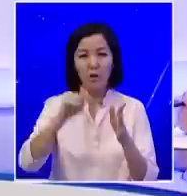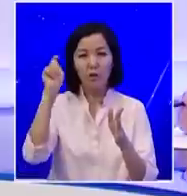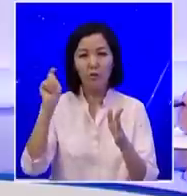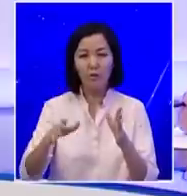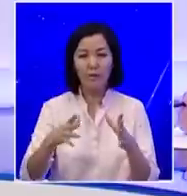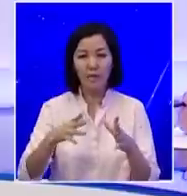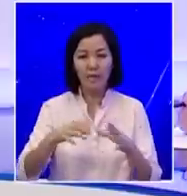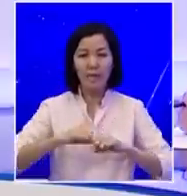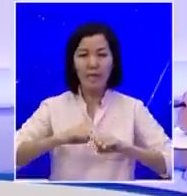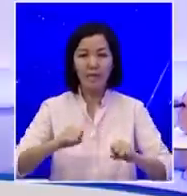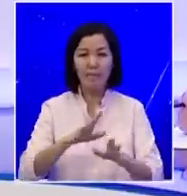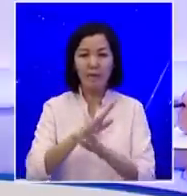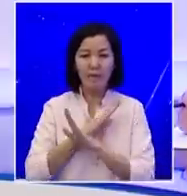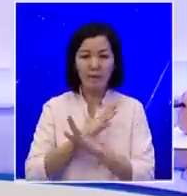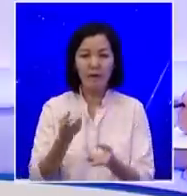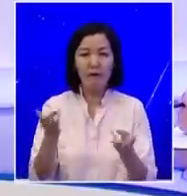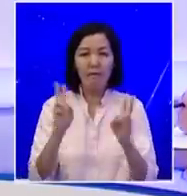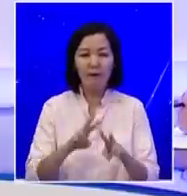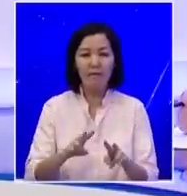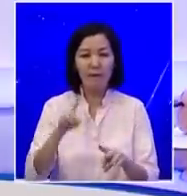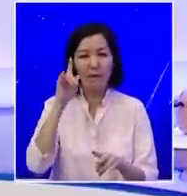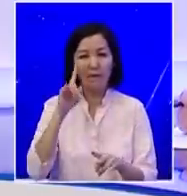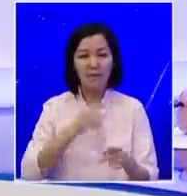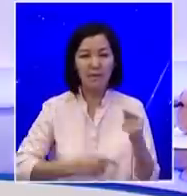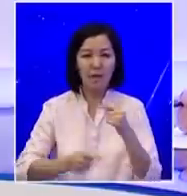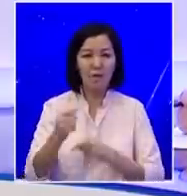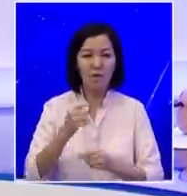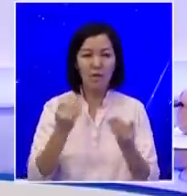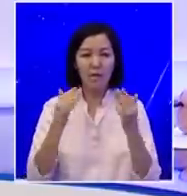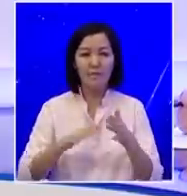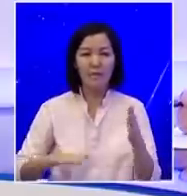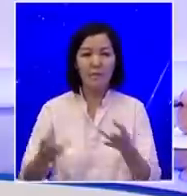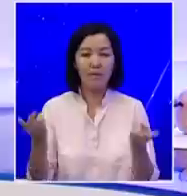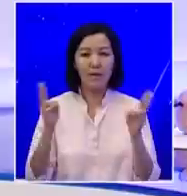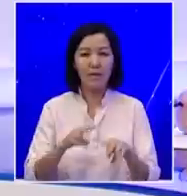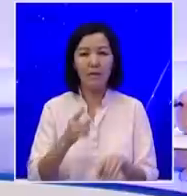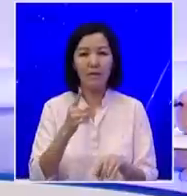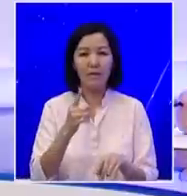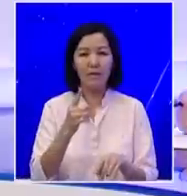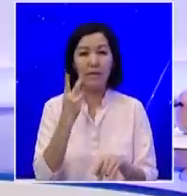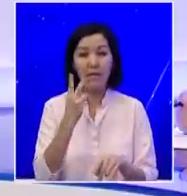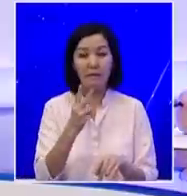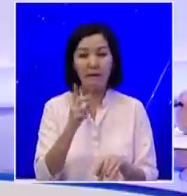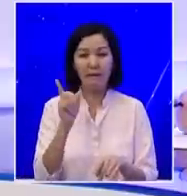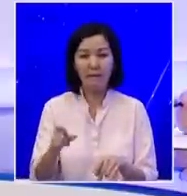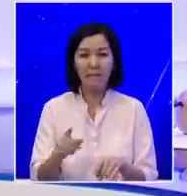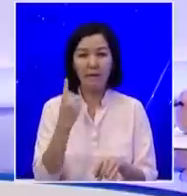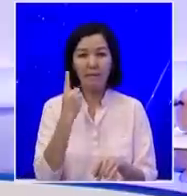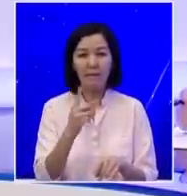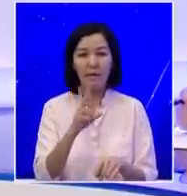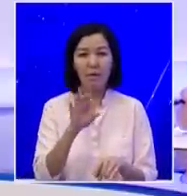Сұрапыл соғыста ерлікпен қаза болса, қалғаны елге оралған. Қазір аймақта қалғаны екеу, бірі Николай Огнев.